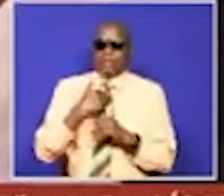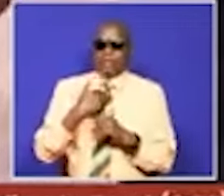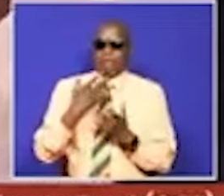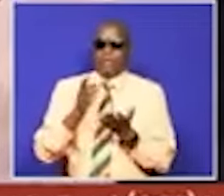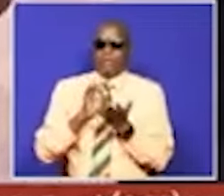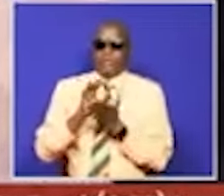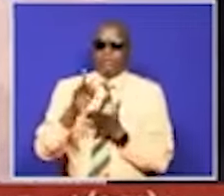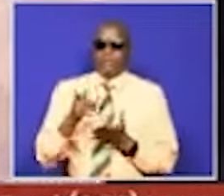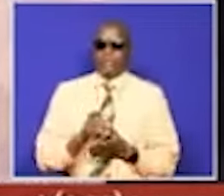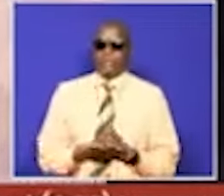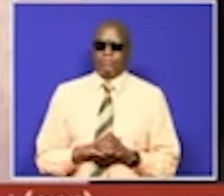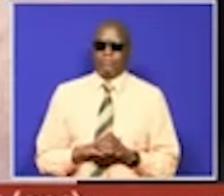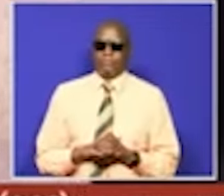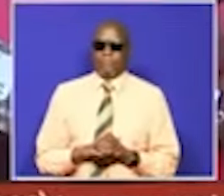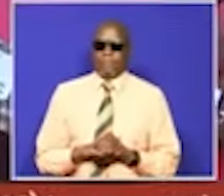immediate impeachment.